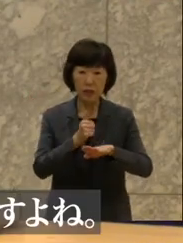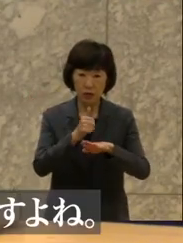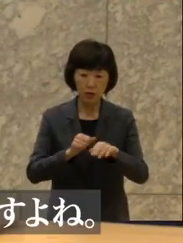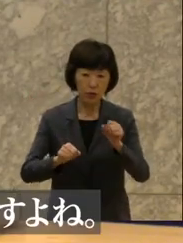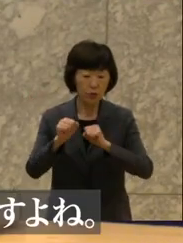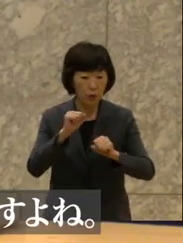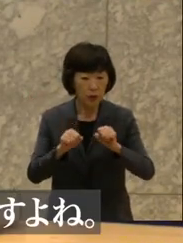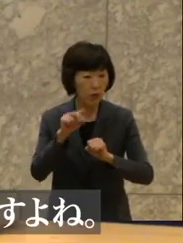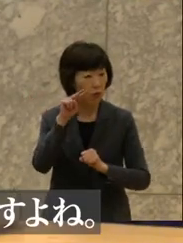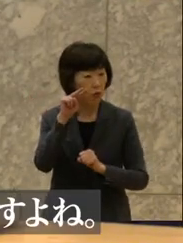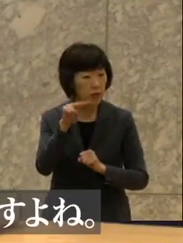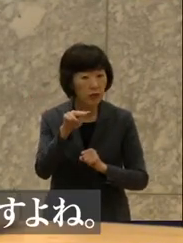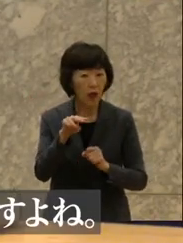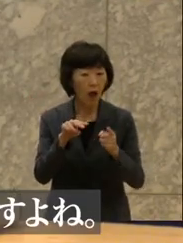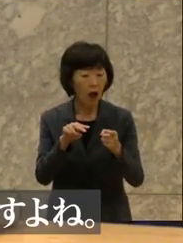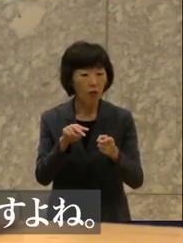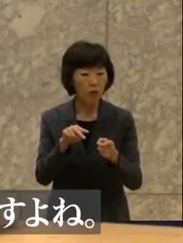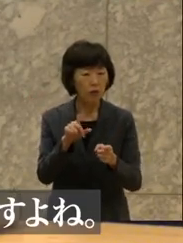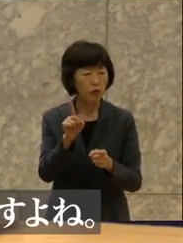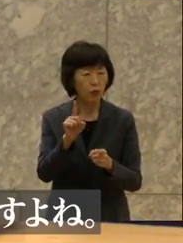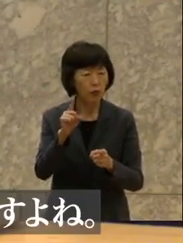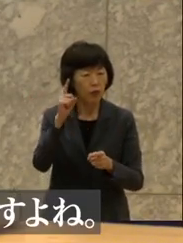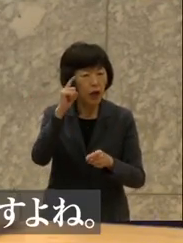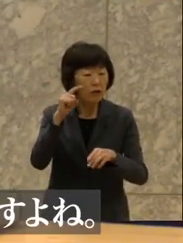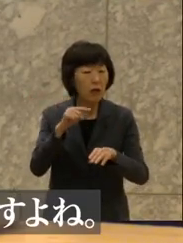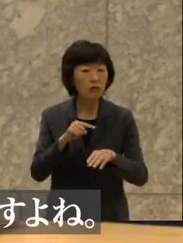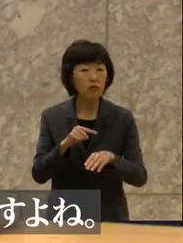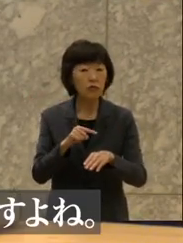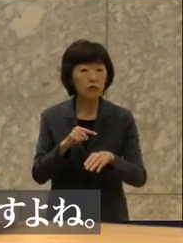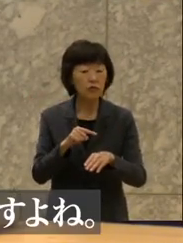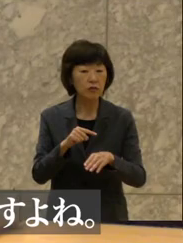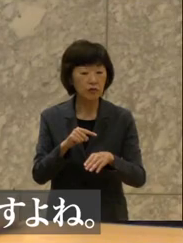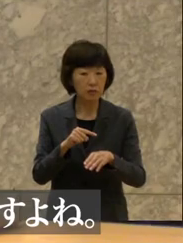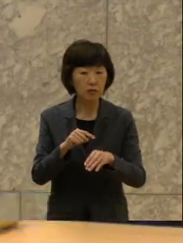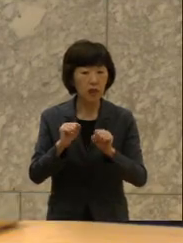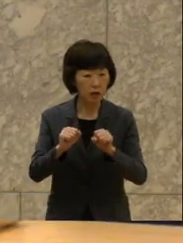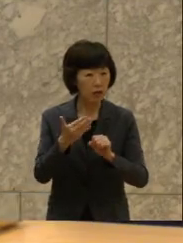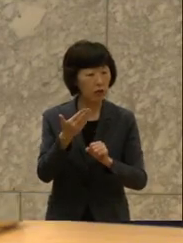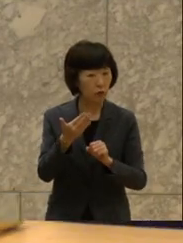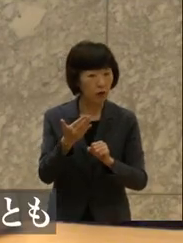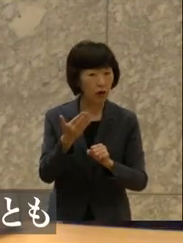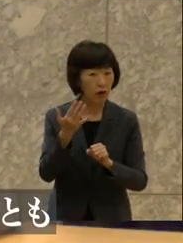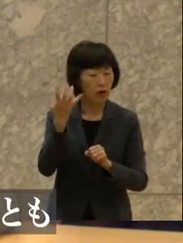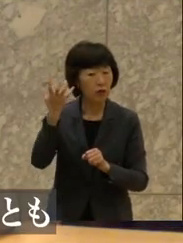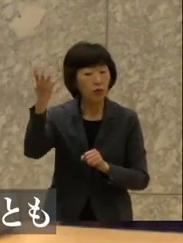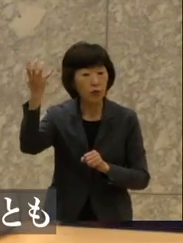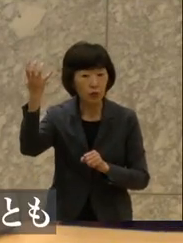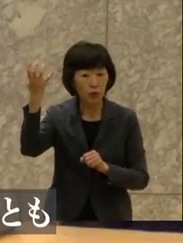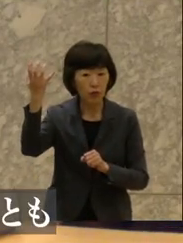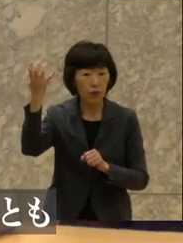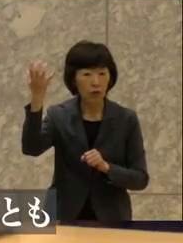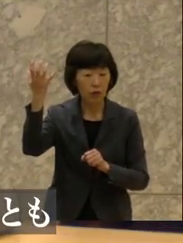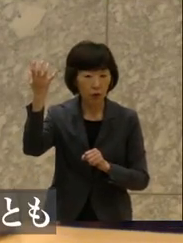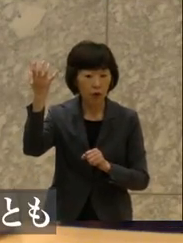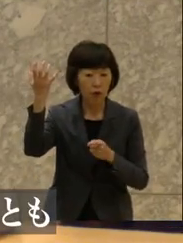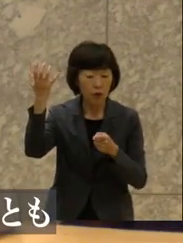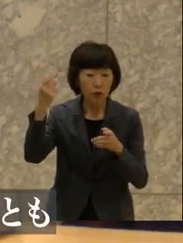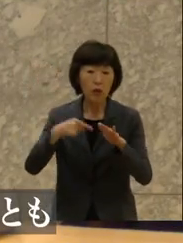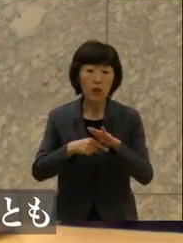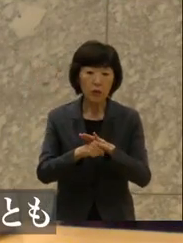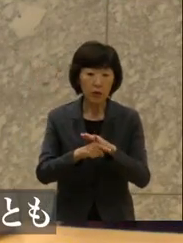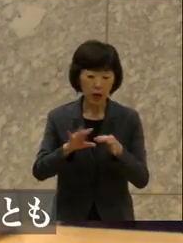この人どういう感覚でこういうことしてるんだろうとかっていう想像をこうするんですよねなるほどなるほどそういう意味ではこうデフリンピック